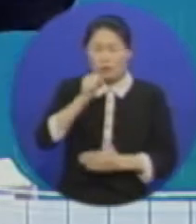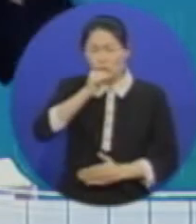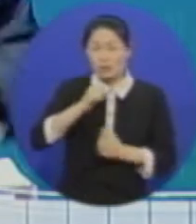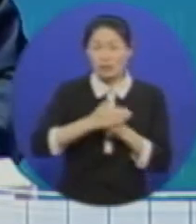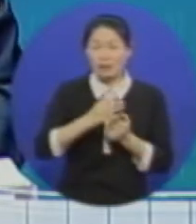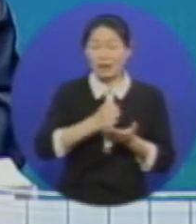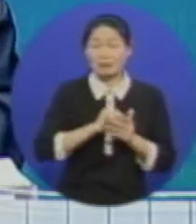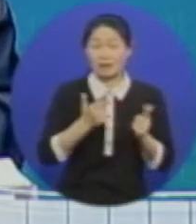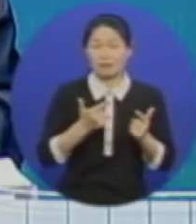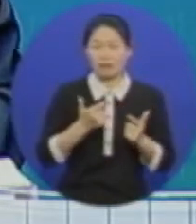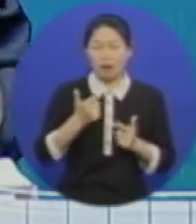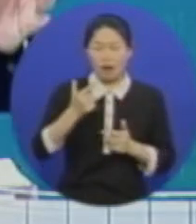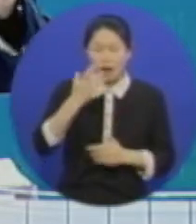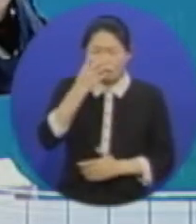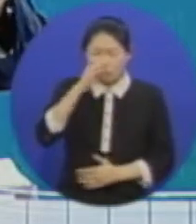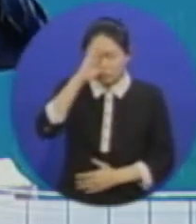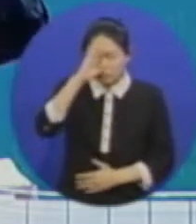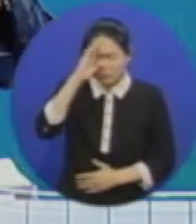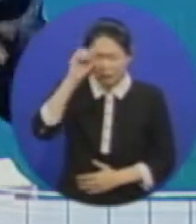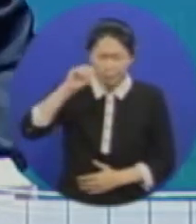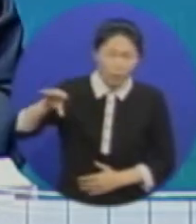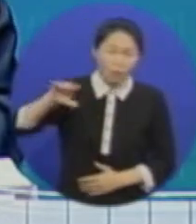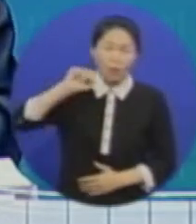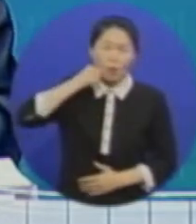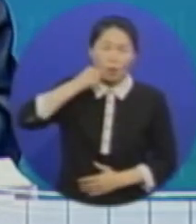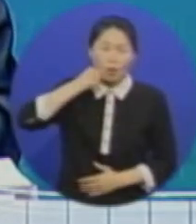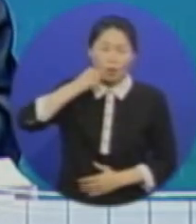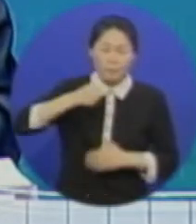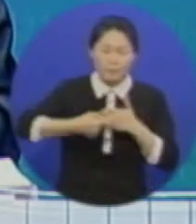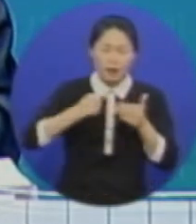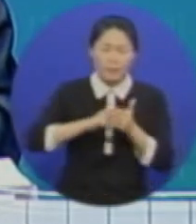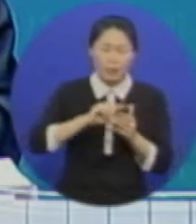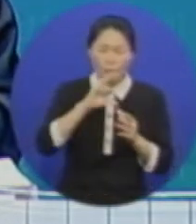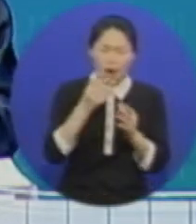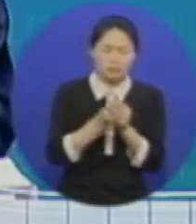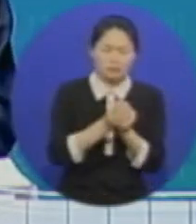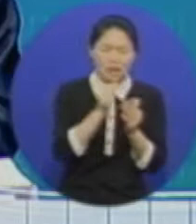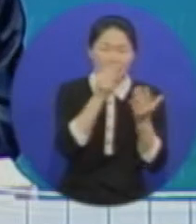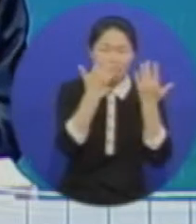떨지 지식 않는다는 거예요 마음의 완전히 과목 이예요 가모